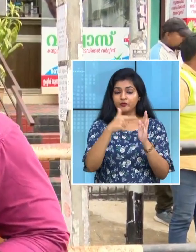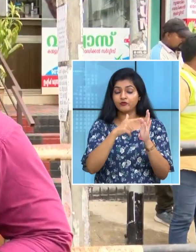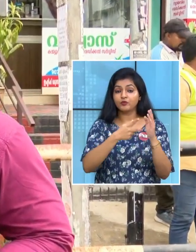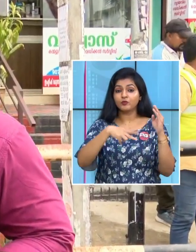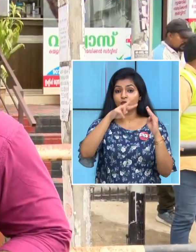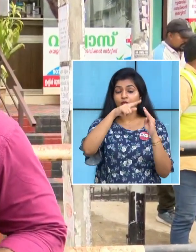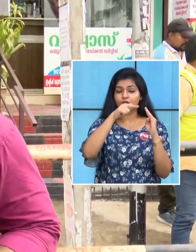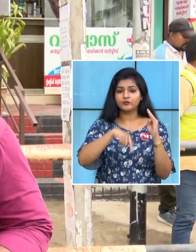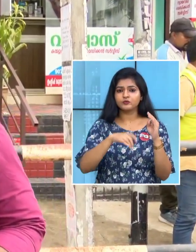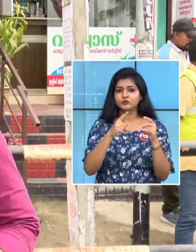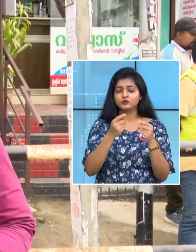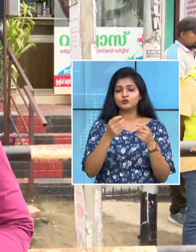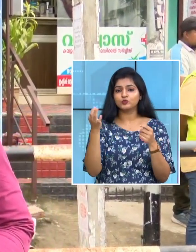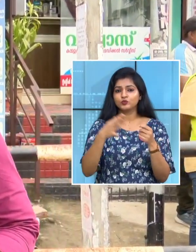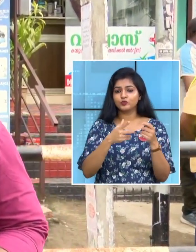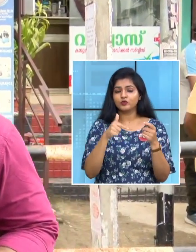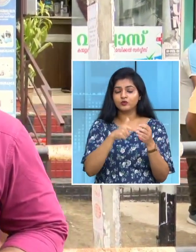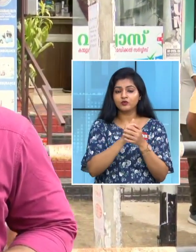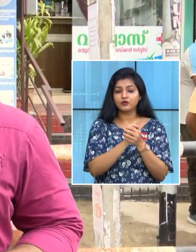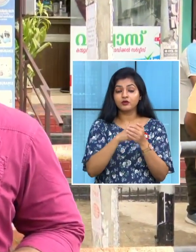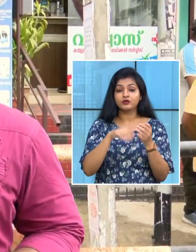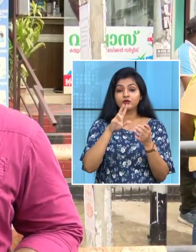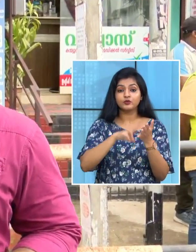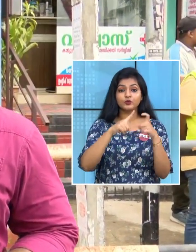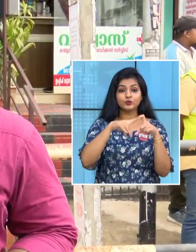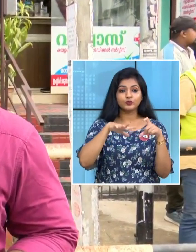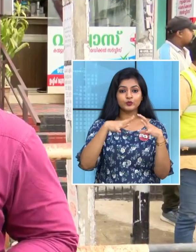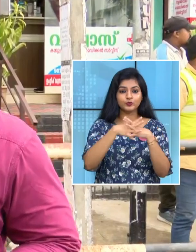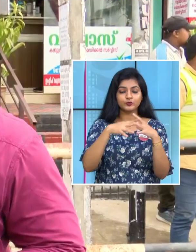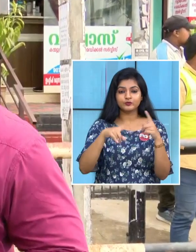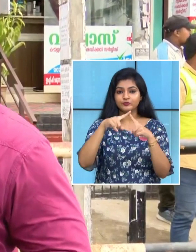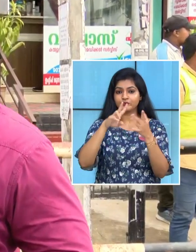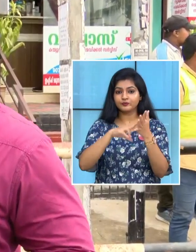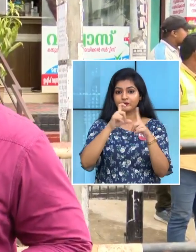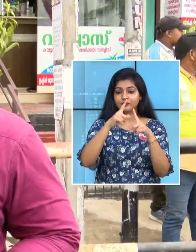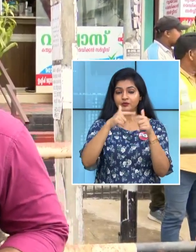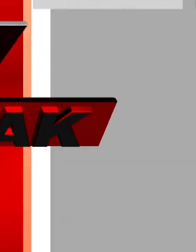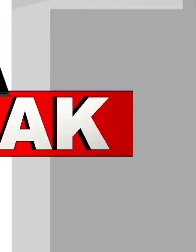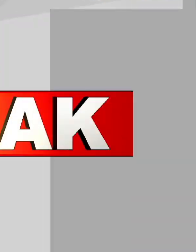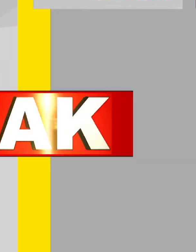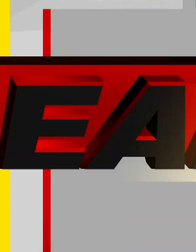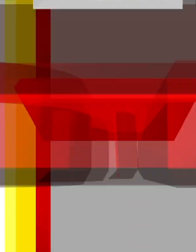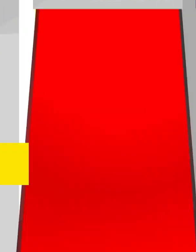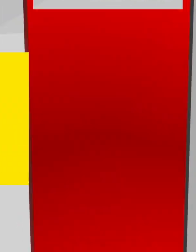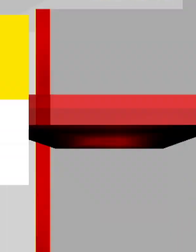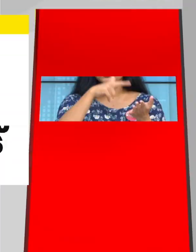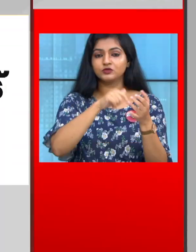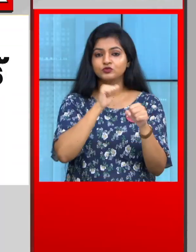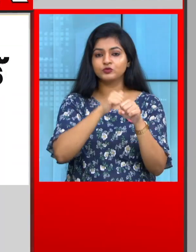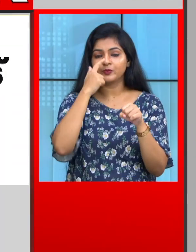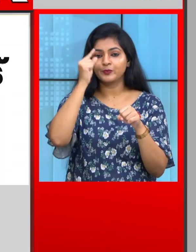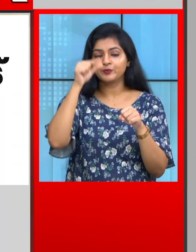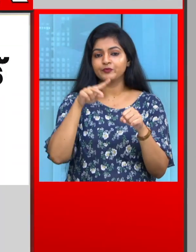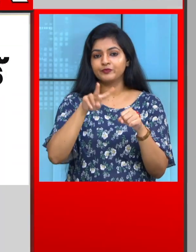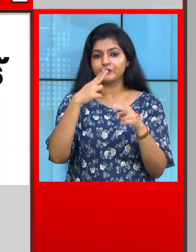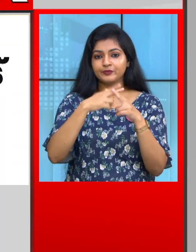ഒരു ചെറിയ ക്യാബിനാണ് ഈ ന്യൂ ഇന്ത്യ ഇൻഷുറൻസിൻ്റെ ഓഫീസായി പ്രവർത്തിച്ചിരുന്നത്, പോർട്ടൽ ഓഫീസായി പ്രവർത്തിച്ചിരുന്നത്. അവിടുത്തെ ജീവനക്കാരിയാണ് വൈഷ്ണ.